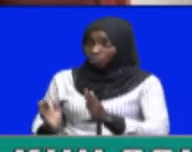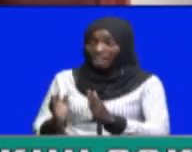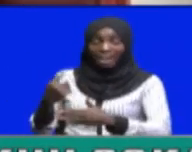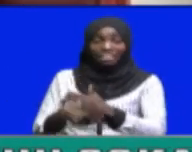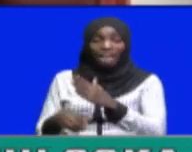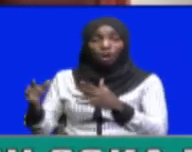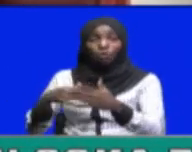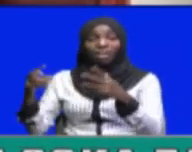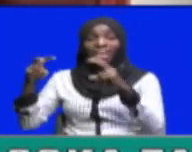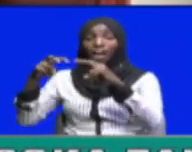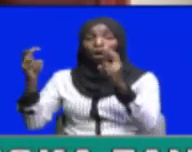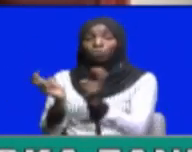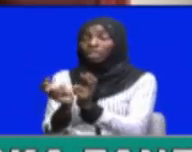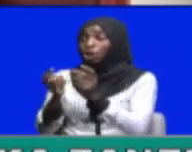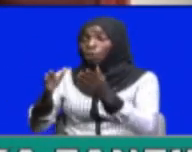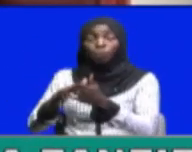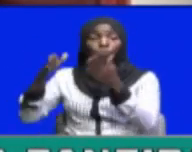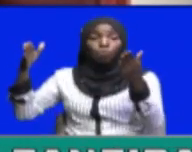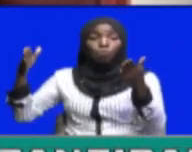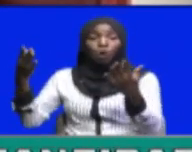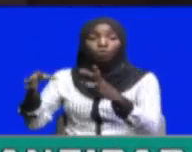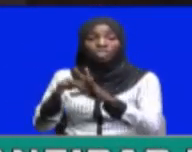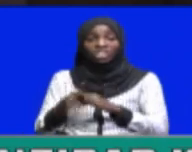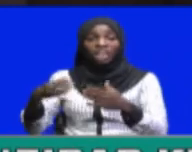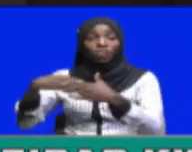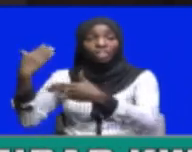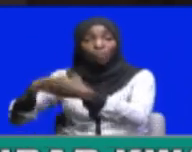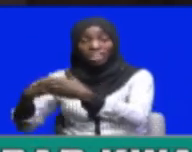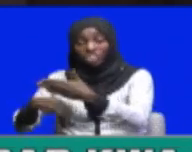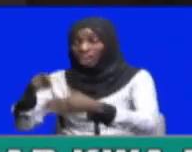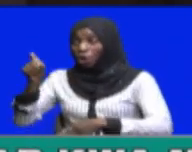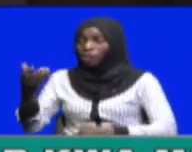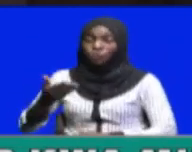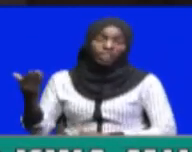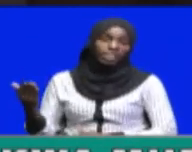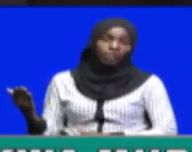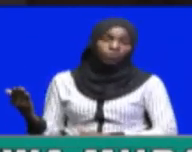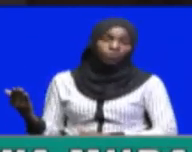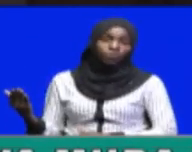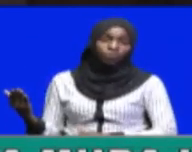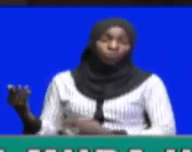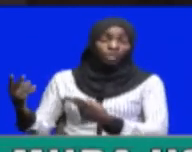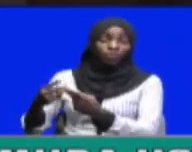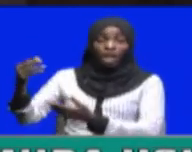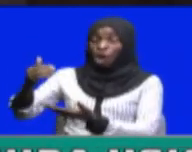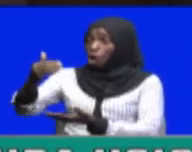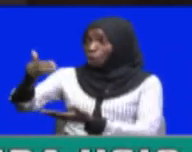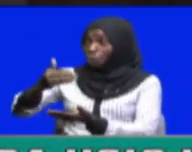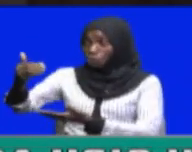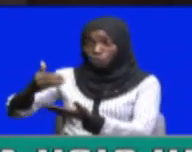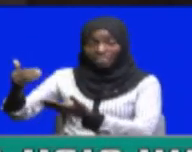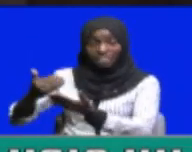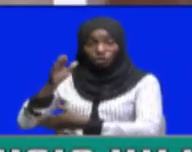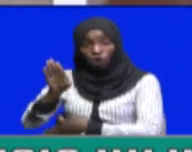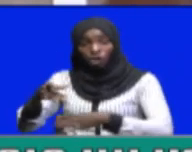kwa kushirikiana na wafanyabiashara na wadau wengine. Amesema mkusanyiko huo utakaokuwa mpana na